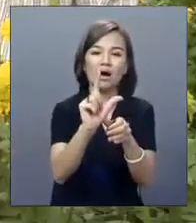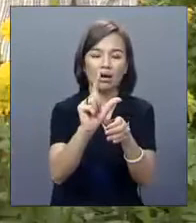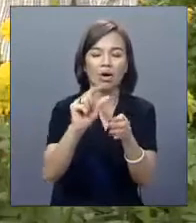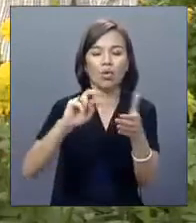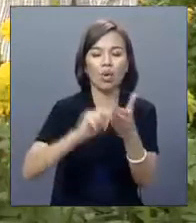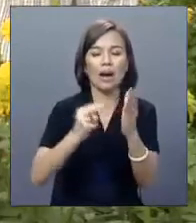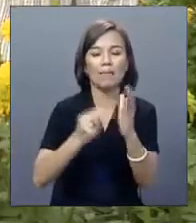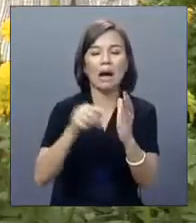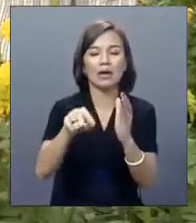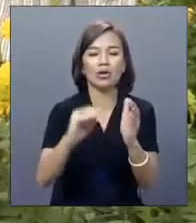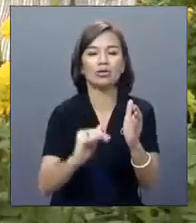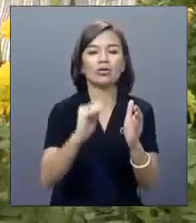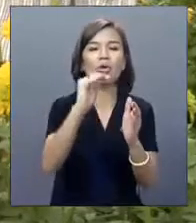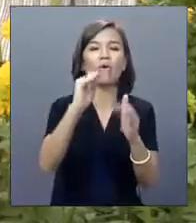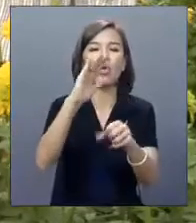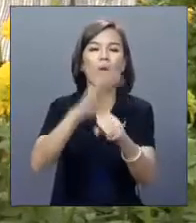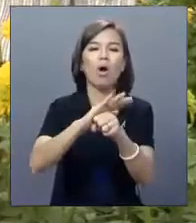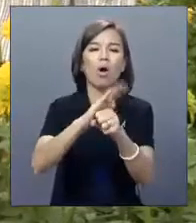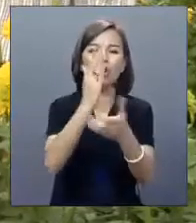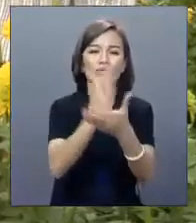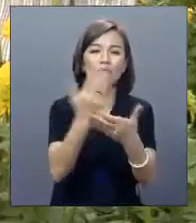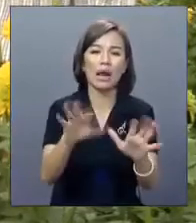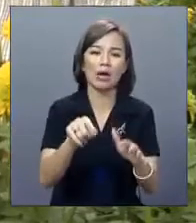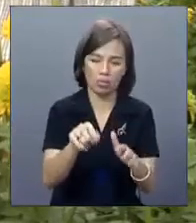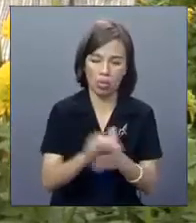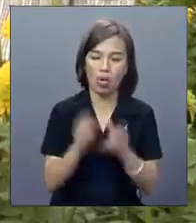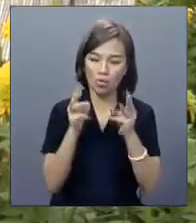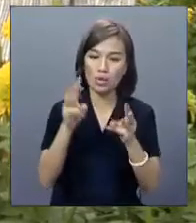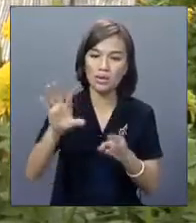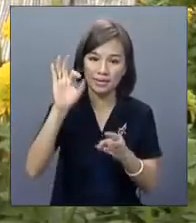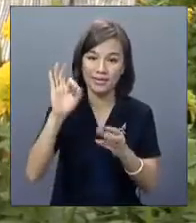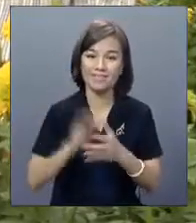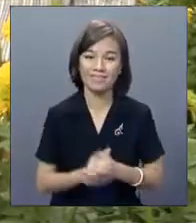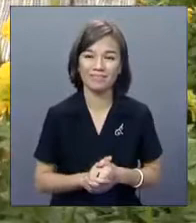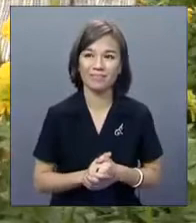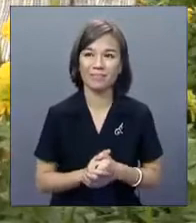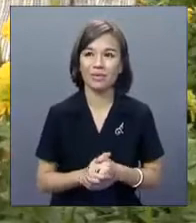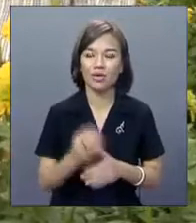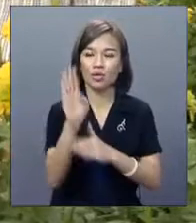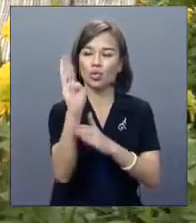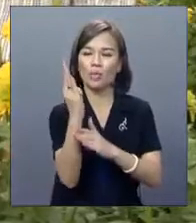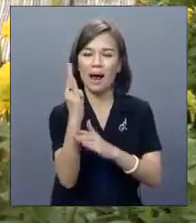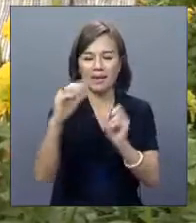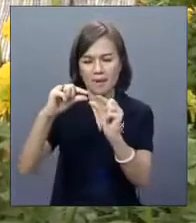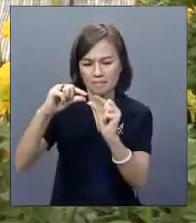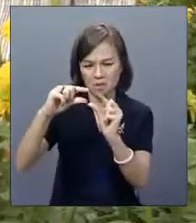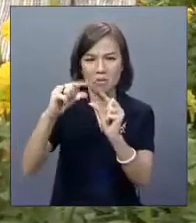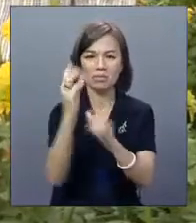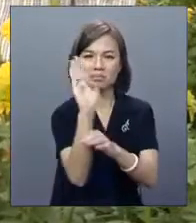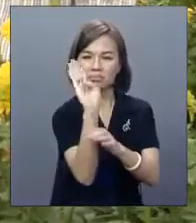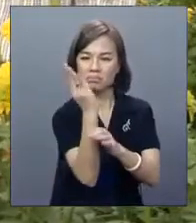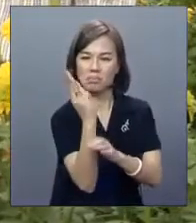แล้วก็ดูแบบใบหนาๆหน่อยใบหนา